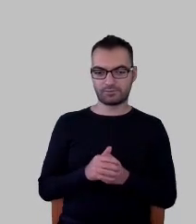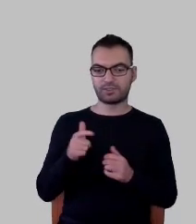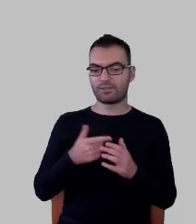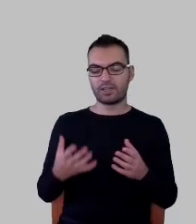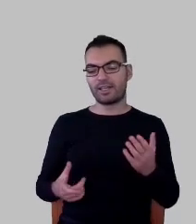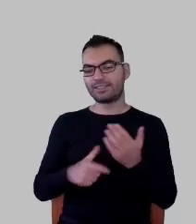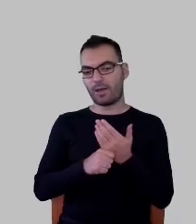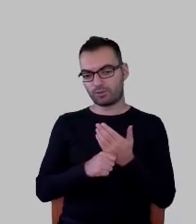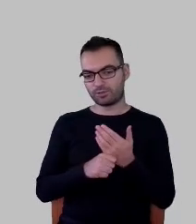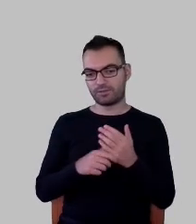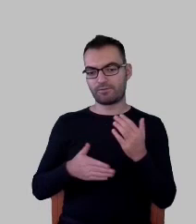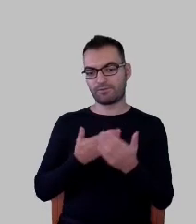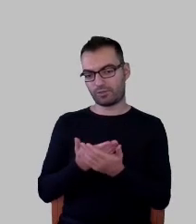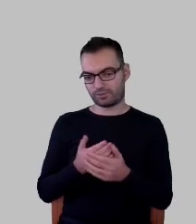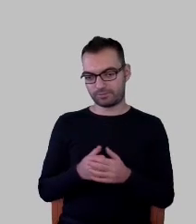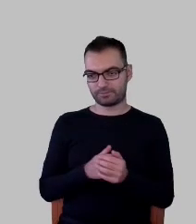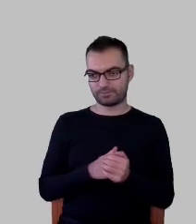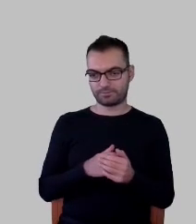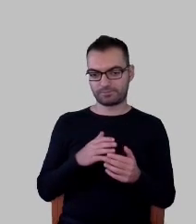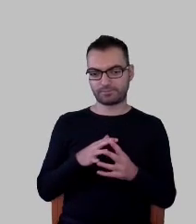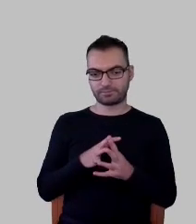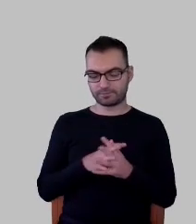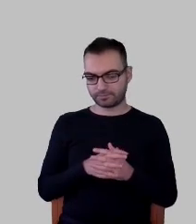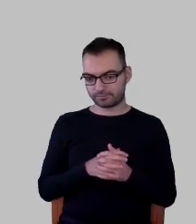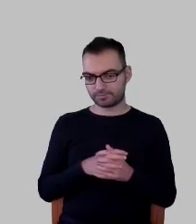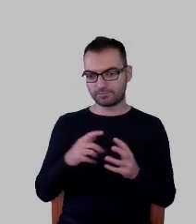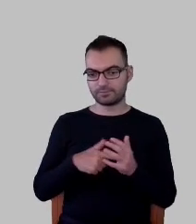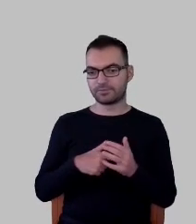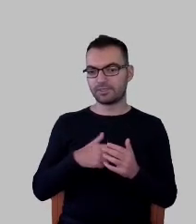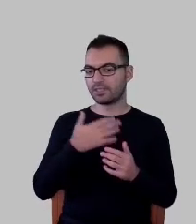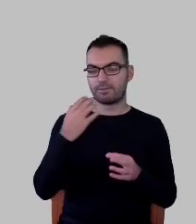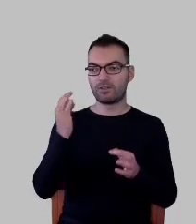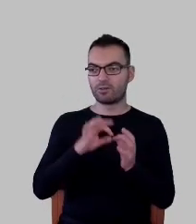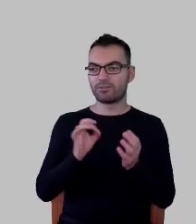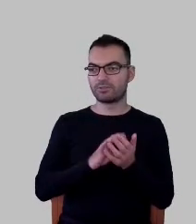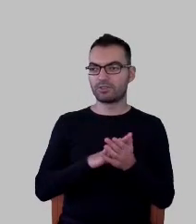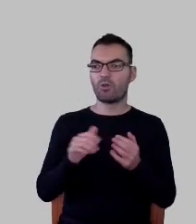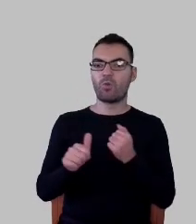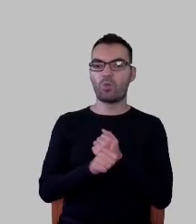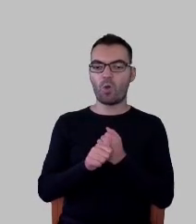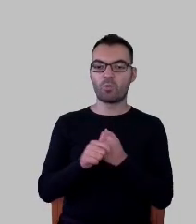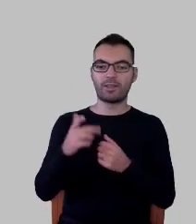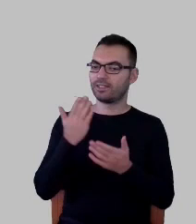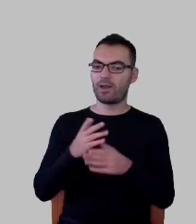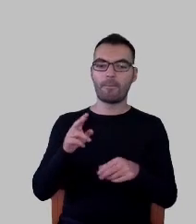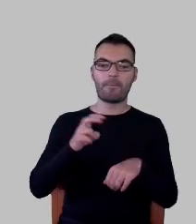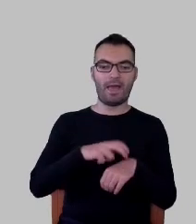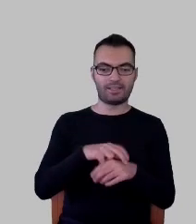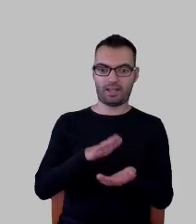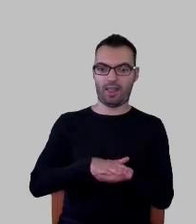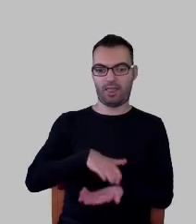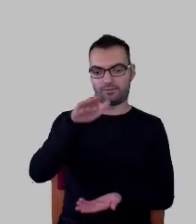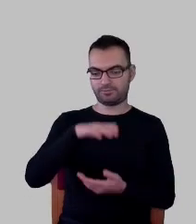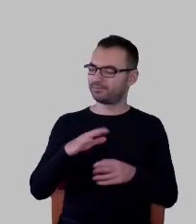wniosku o wydanie opinii o zindywidualizowanej ścieżce? Tam nie jest dookreślone, że musi być to dokumentacja medyczna, ani też jakiego rodzaju,